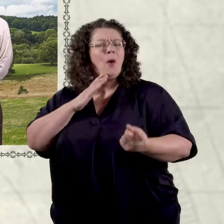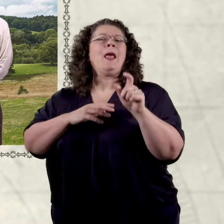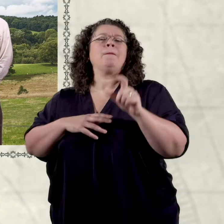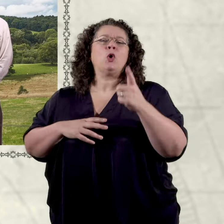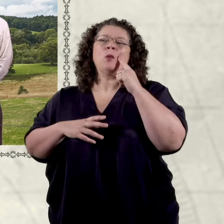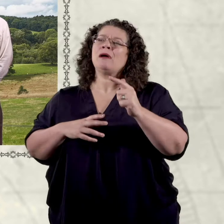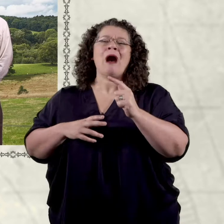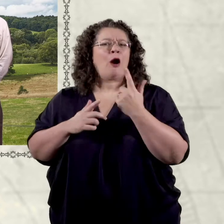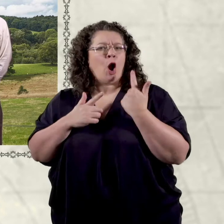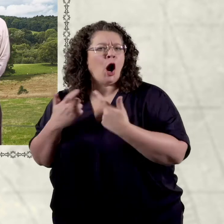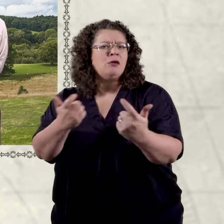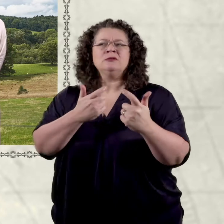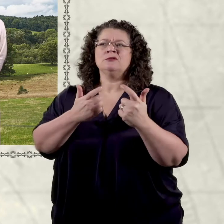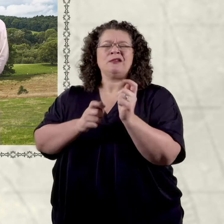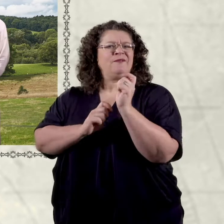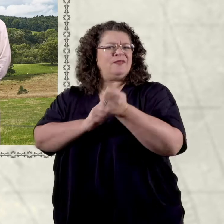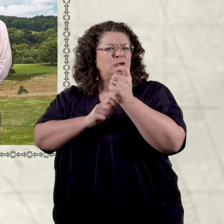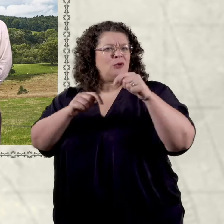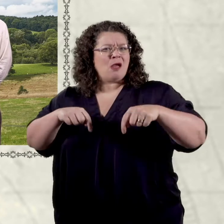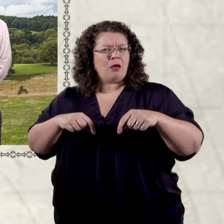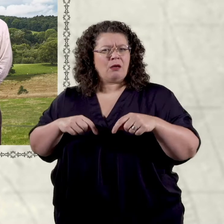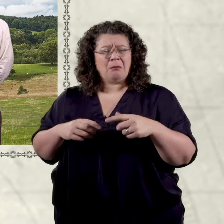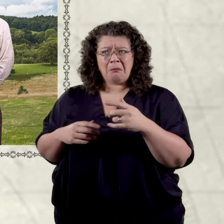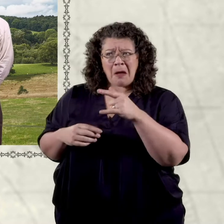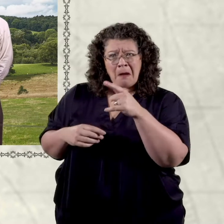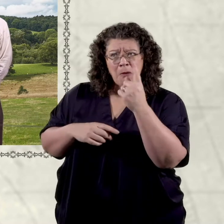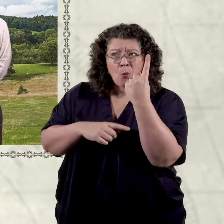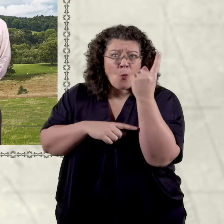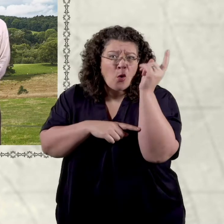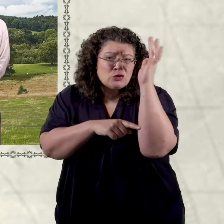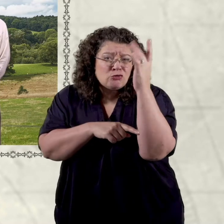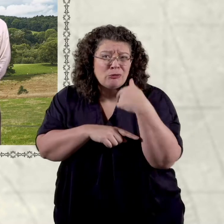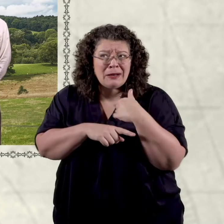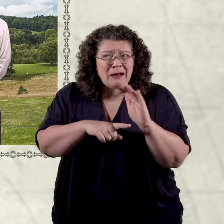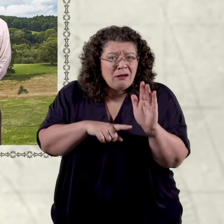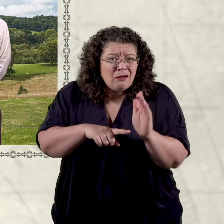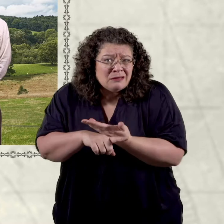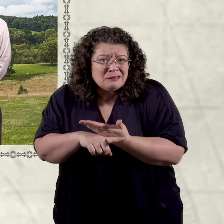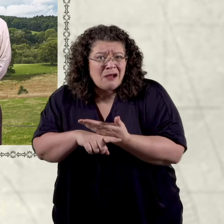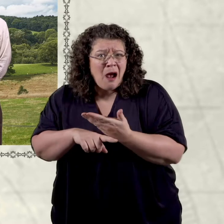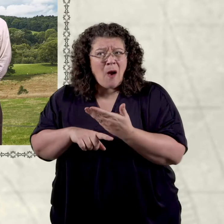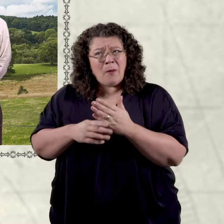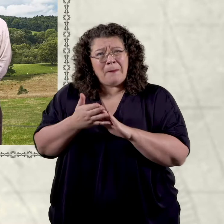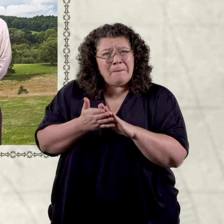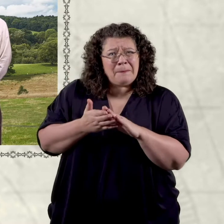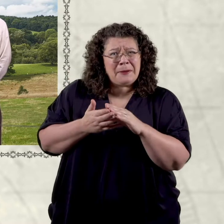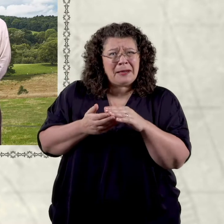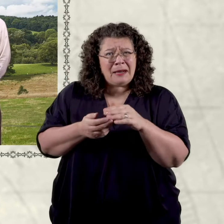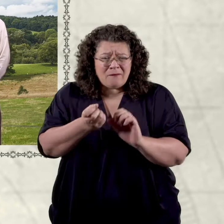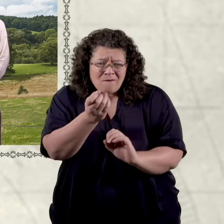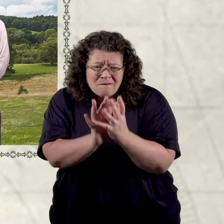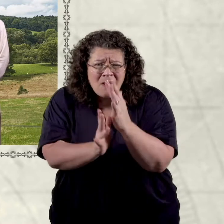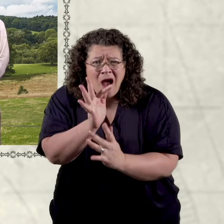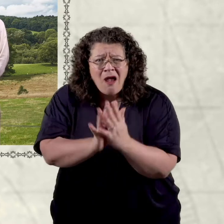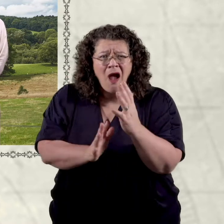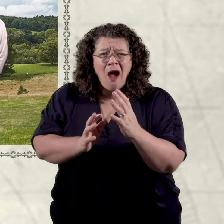a physgota ar y tir. Fysa chi'n fodlon i fi dorri un coeden ar eich tir chi? I mi o leia cael coed tân